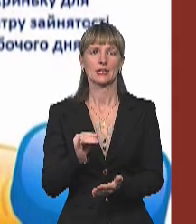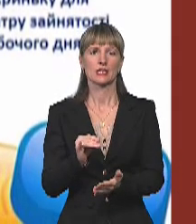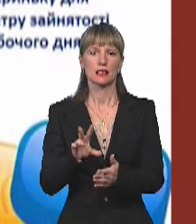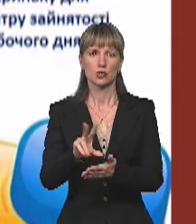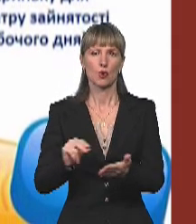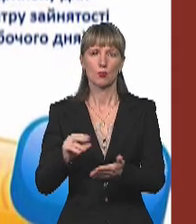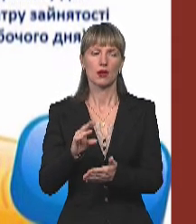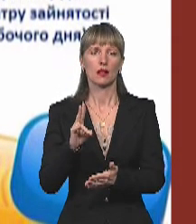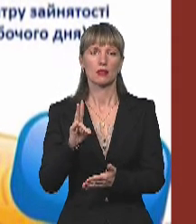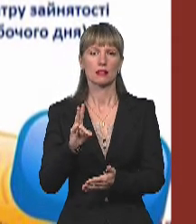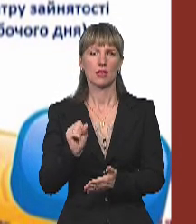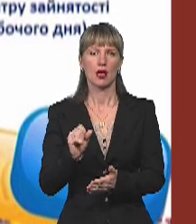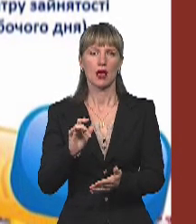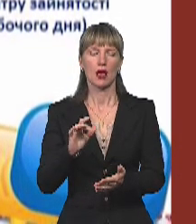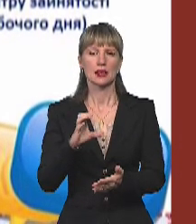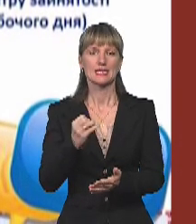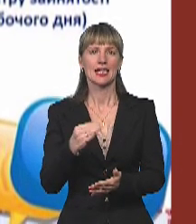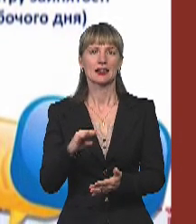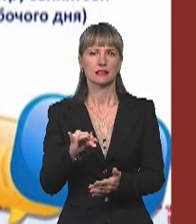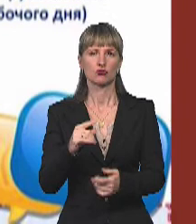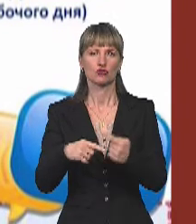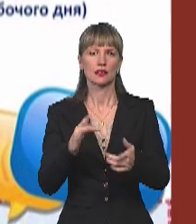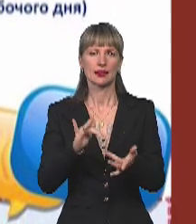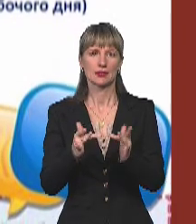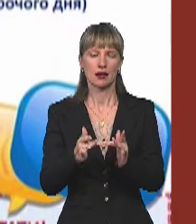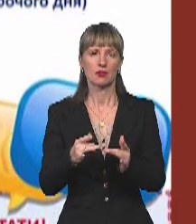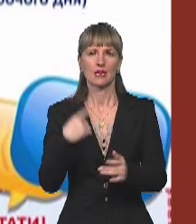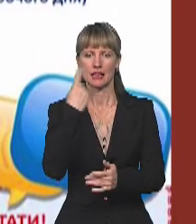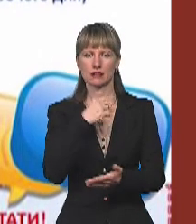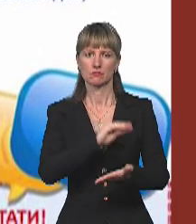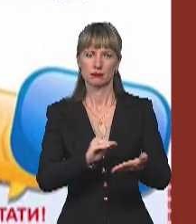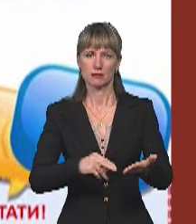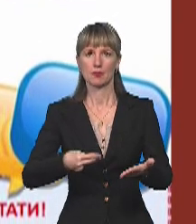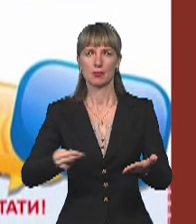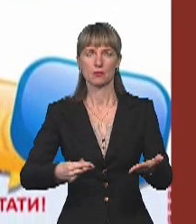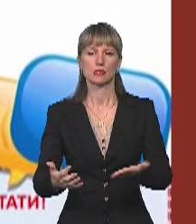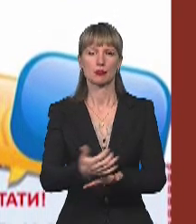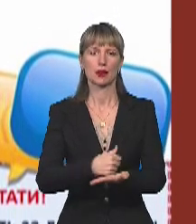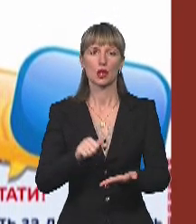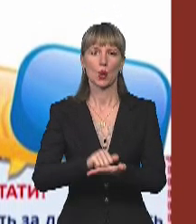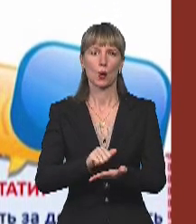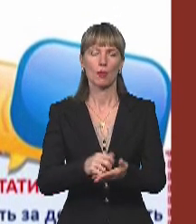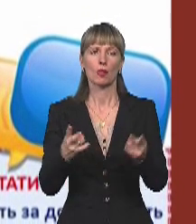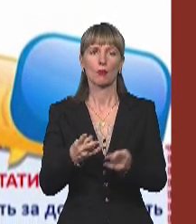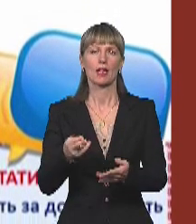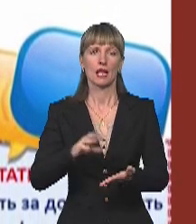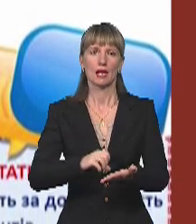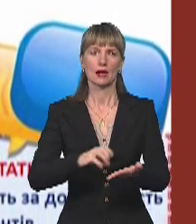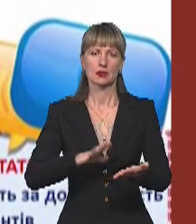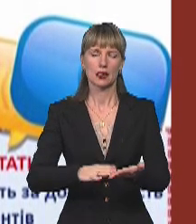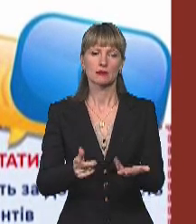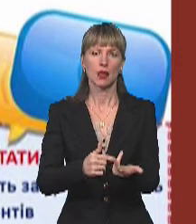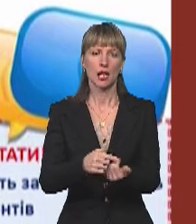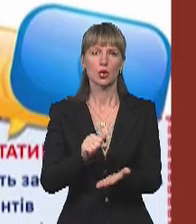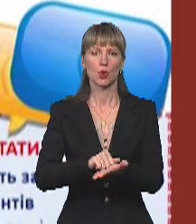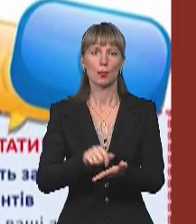завантажити на сайті. Заповніть заяви особисто та підпишіть. Зберіть пакет документів, необхідних для реєстрації. Перелік